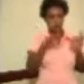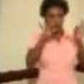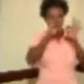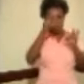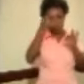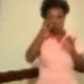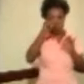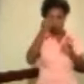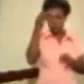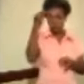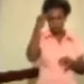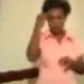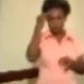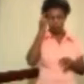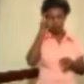que